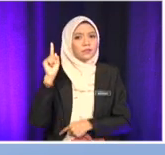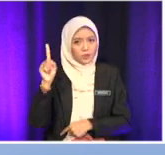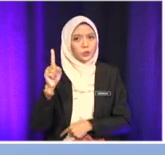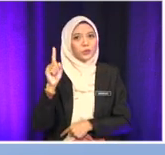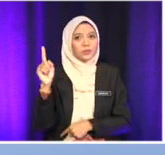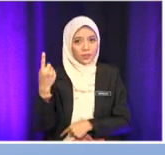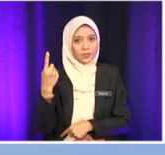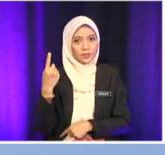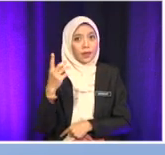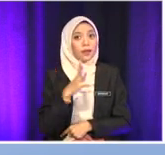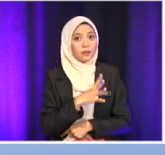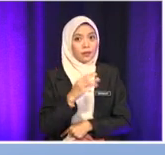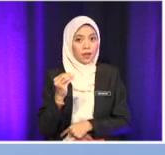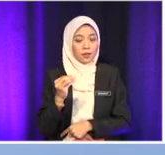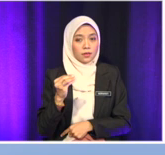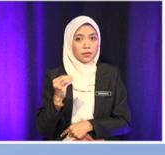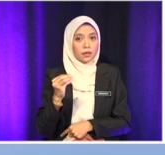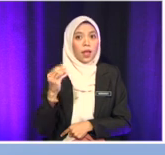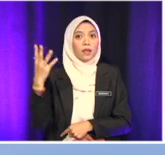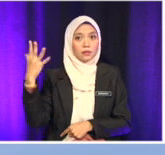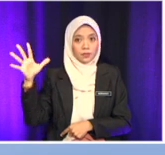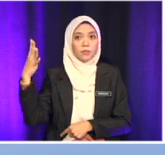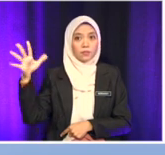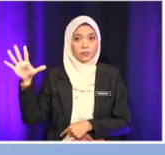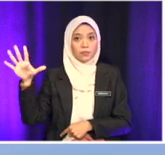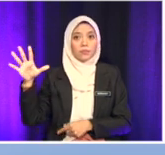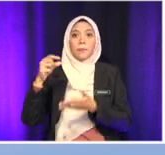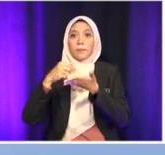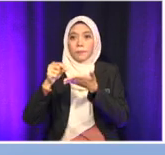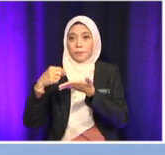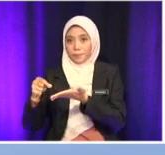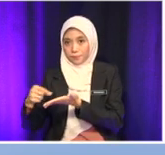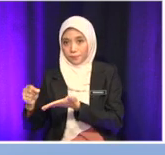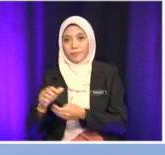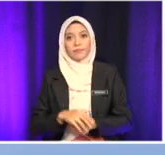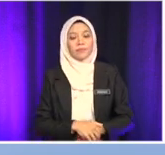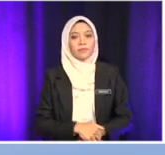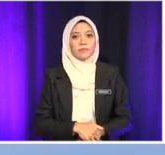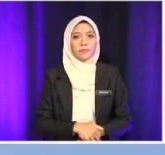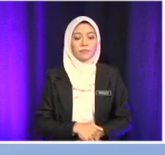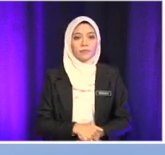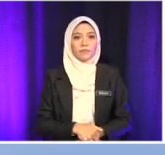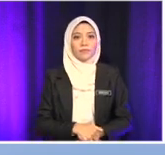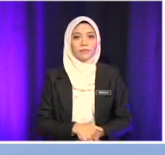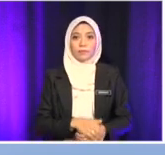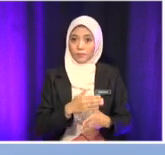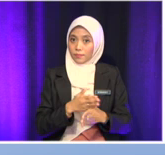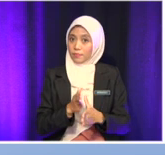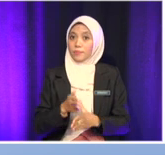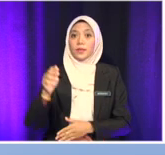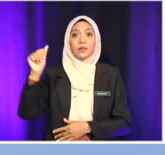yang diperuntukkan adalah 15 maka Oke pergi kepada bagian e